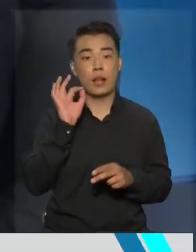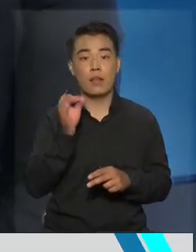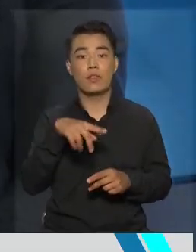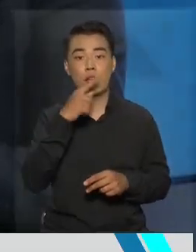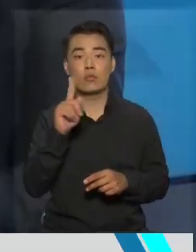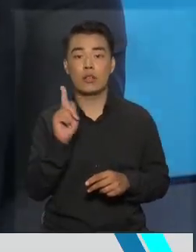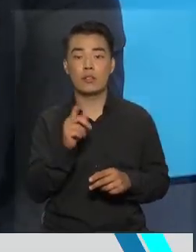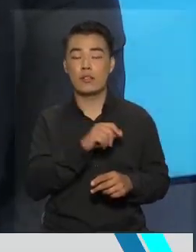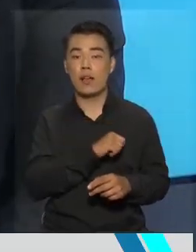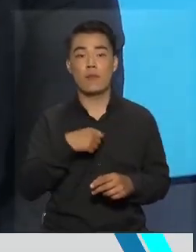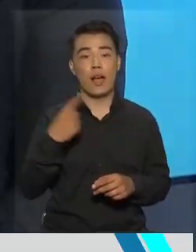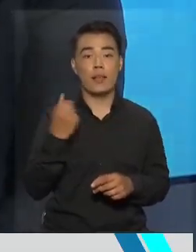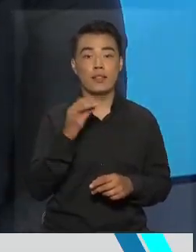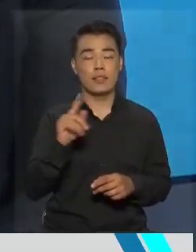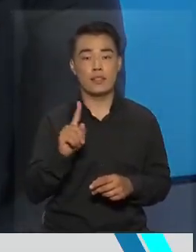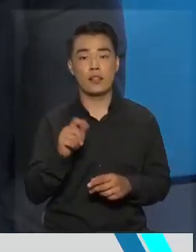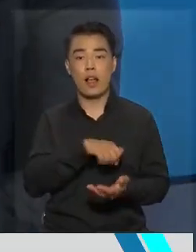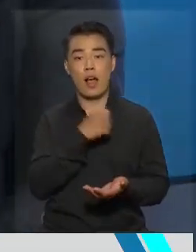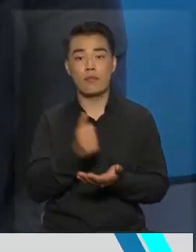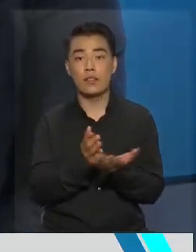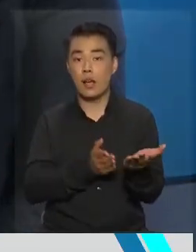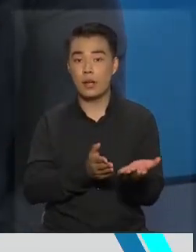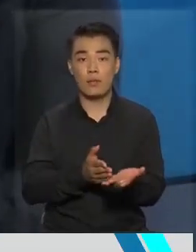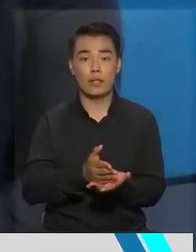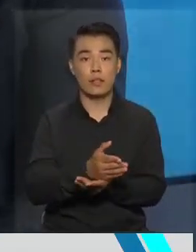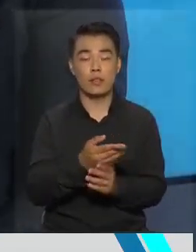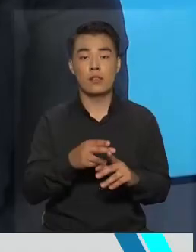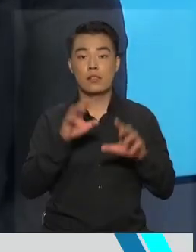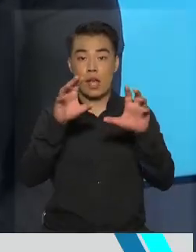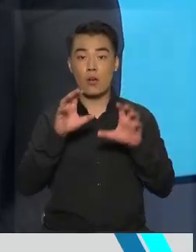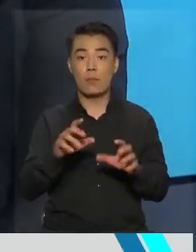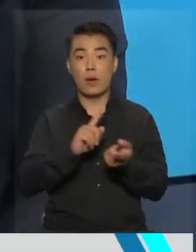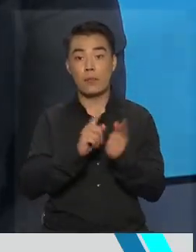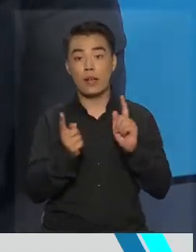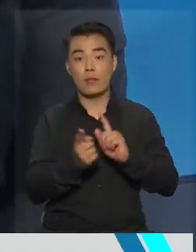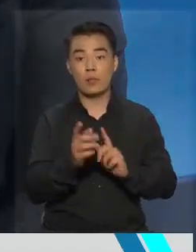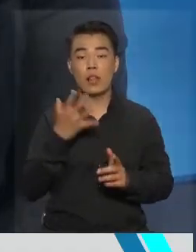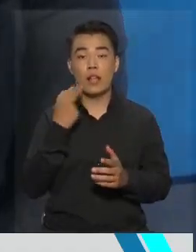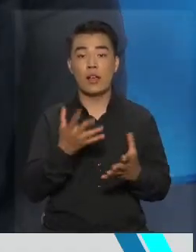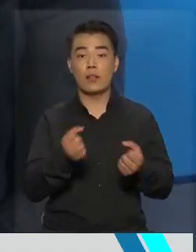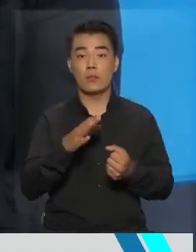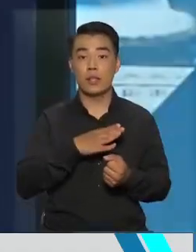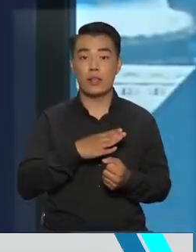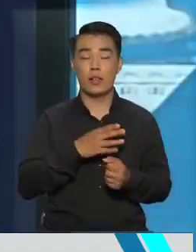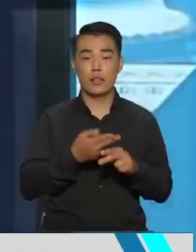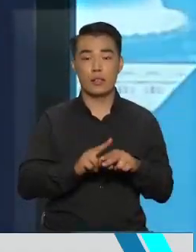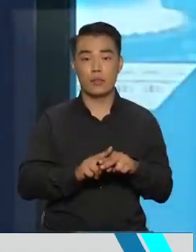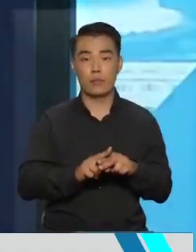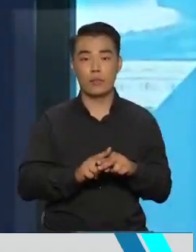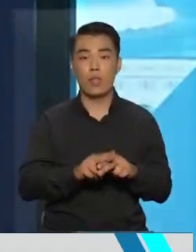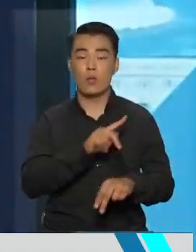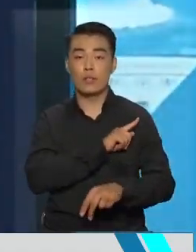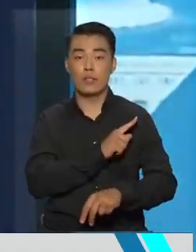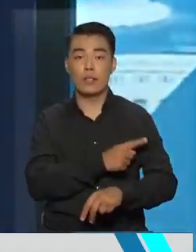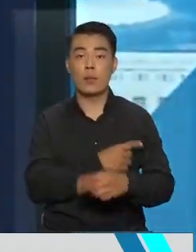отметили, одним из главных направлений вот конституционных поправок, которые были предложены в референдуме, это